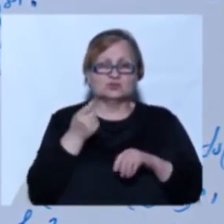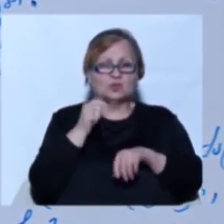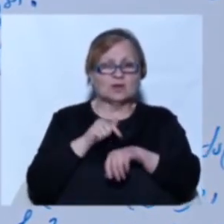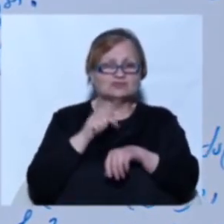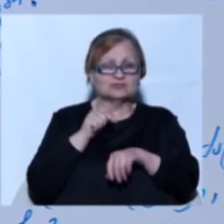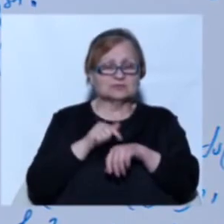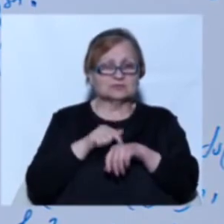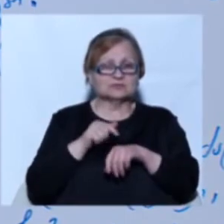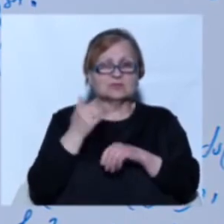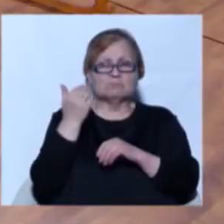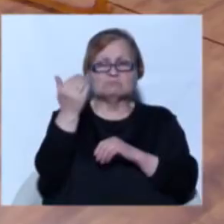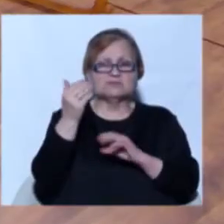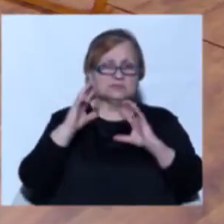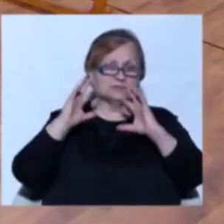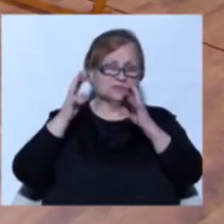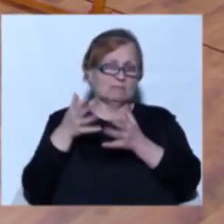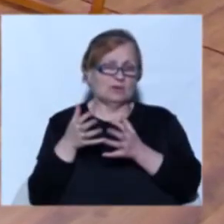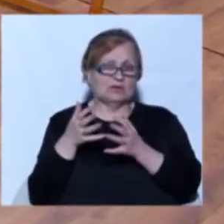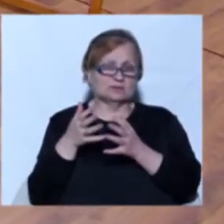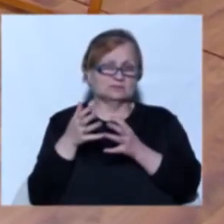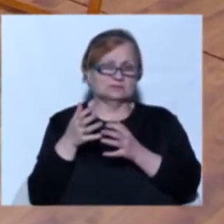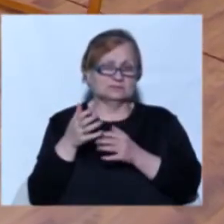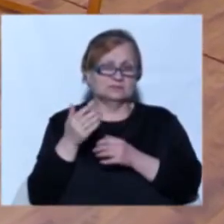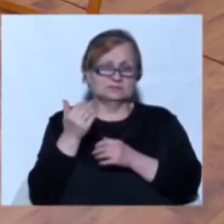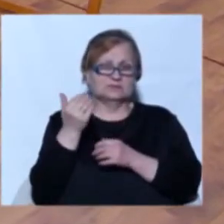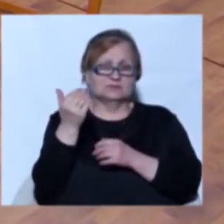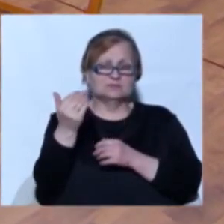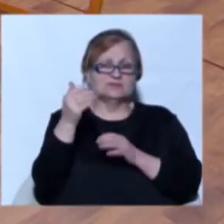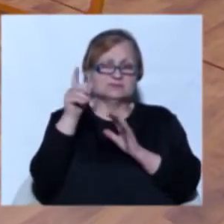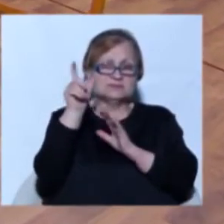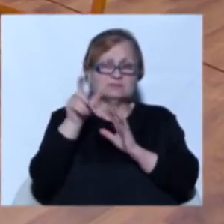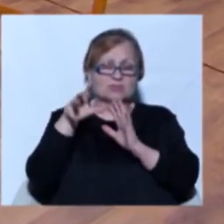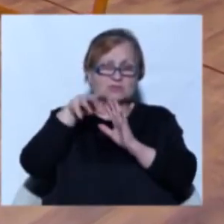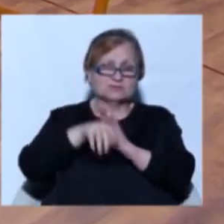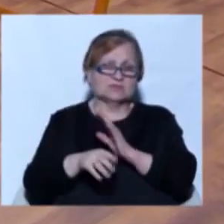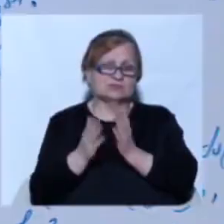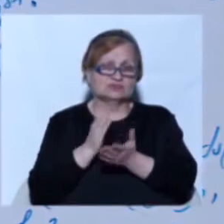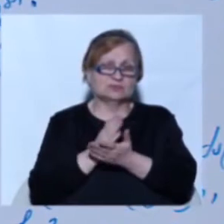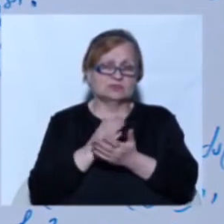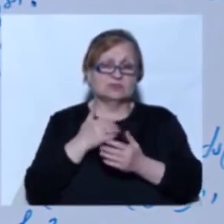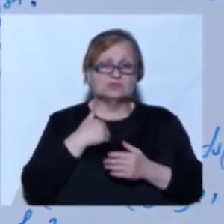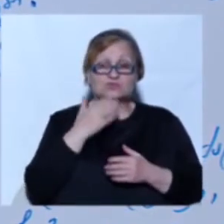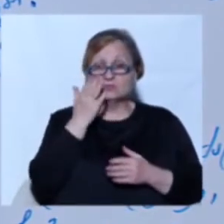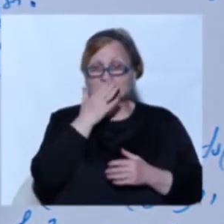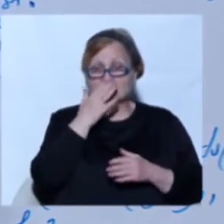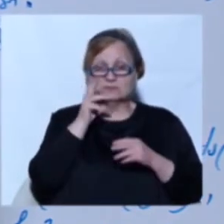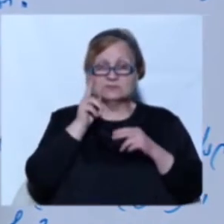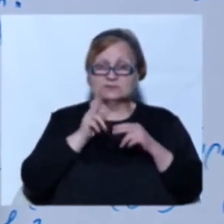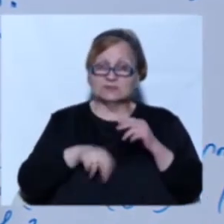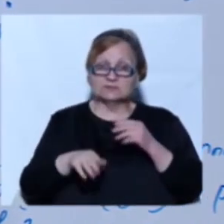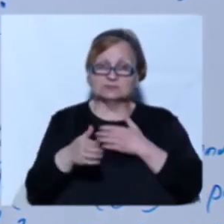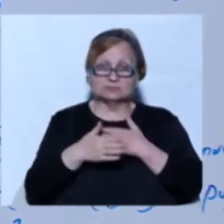შეგეგრძნოთ ის სამყარო, რომელიც ანა კალანდაძის პოეზიაში იშლება. ჩვენი გაკვეთილი დასასრულს